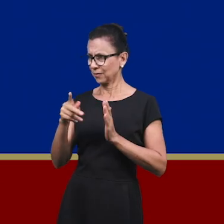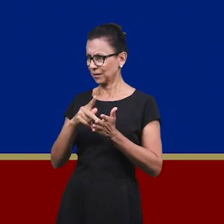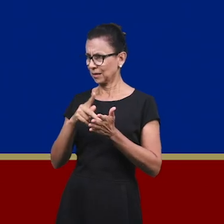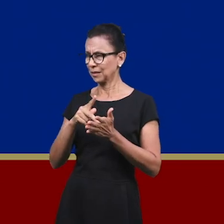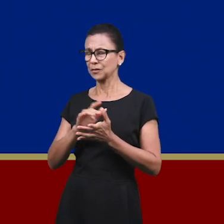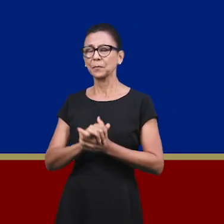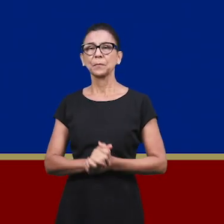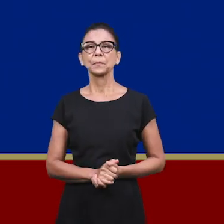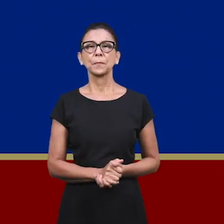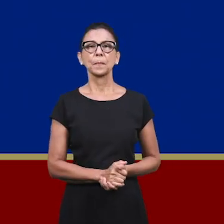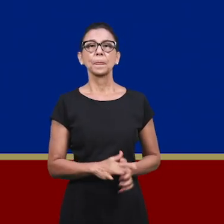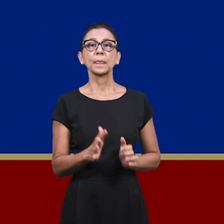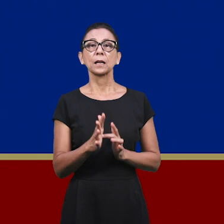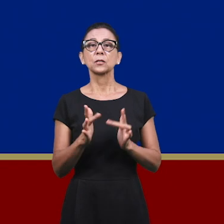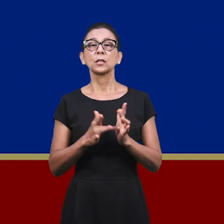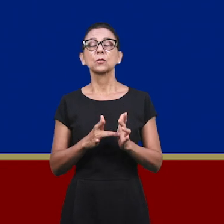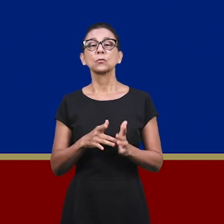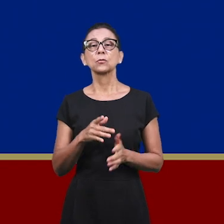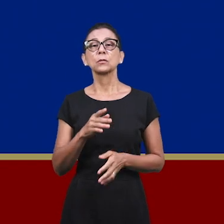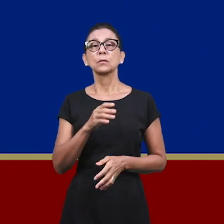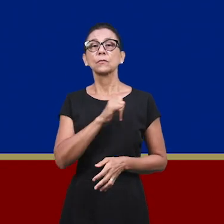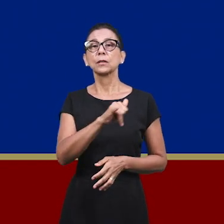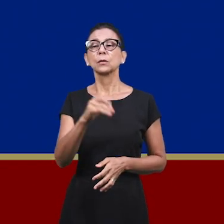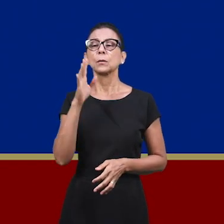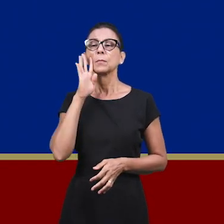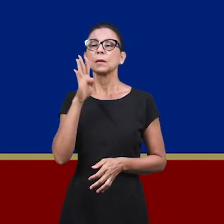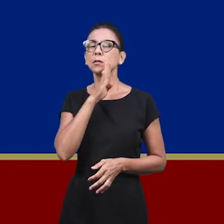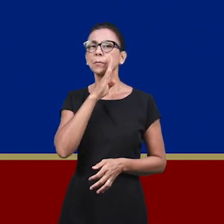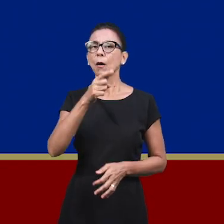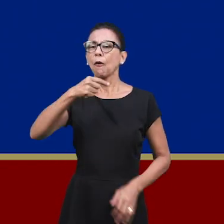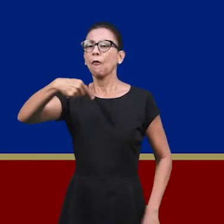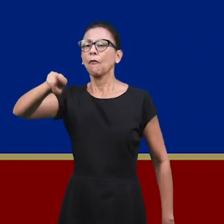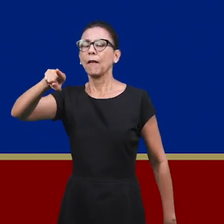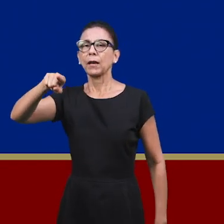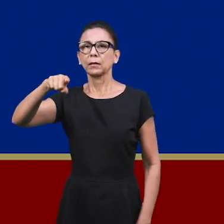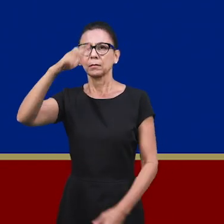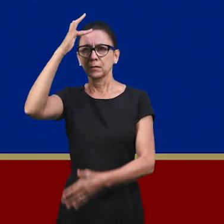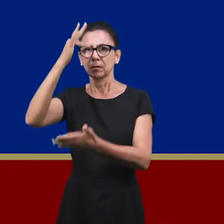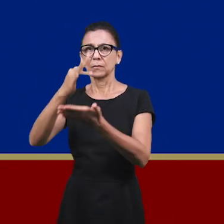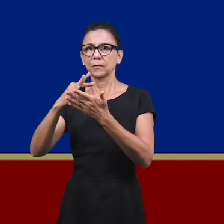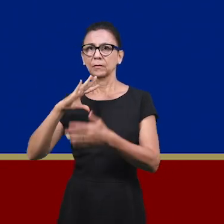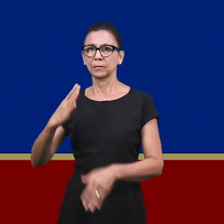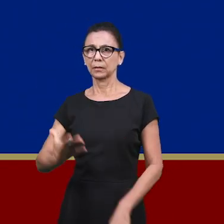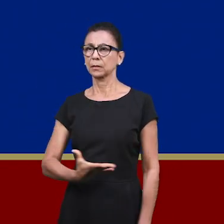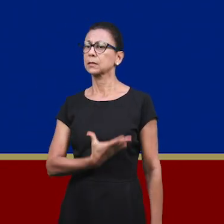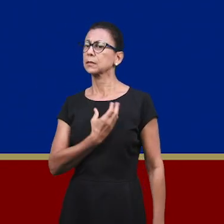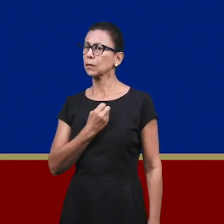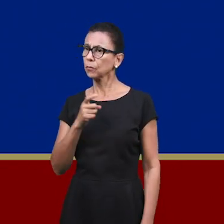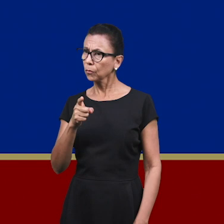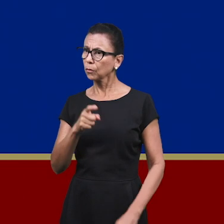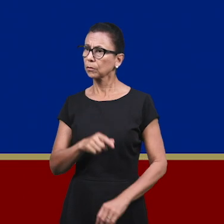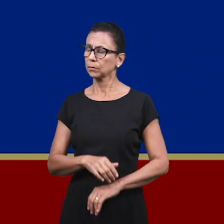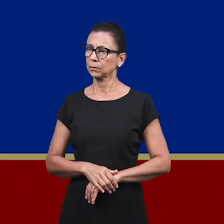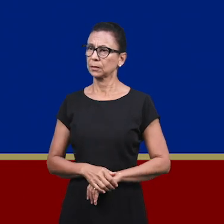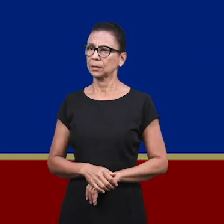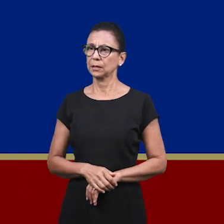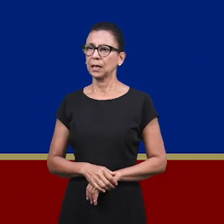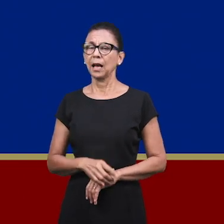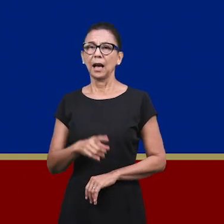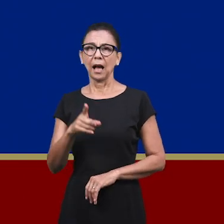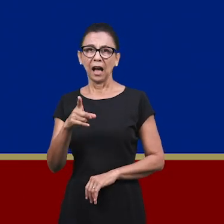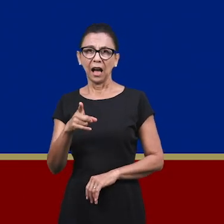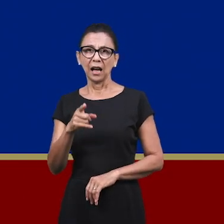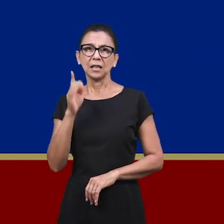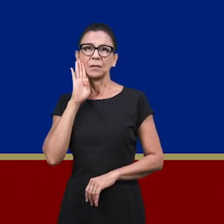va, ta foi t'a sauvé. Et il a vu, et c'est pas été, et il